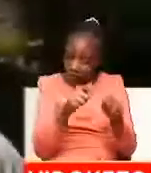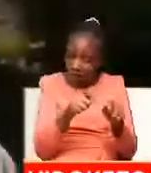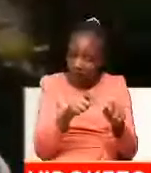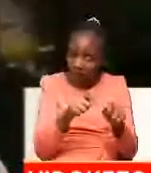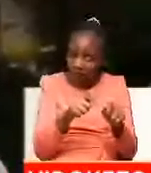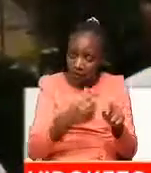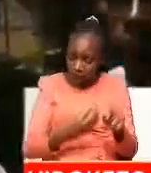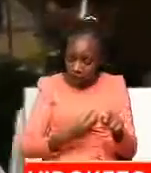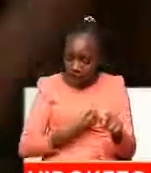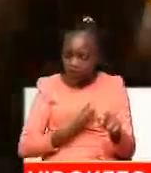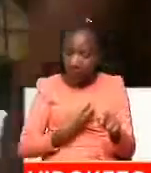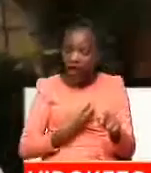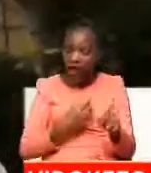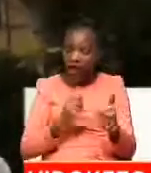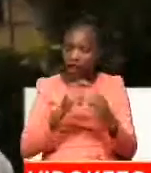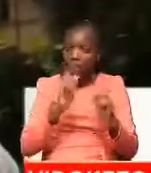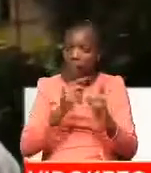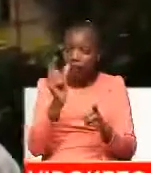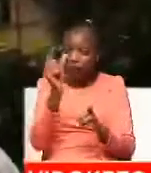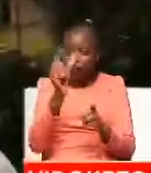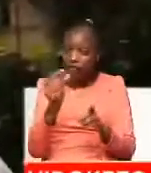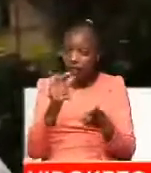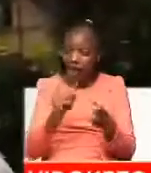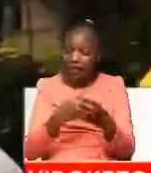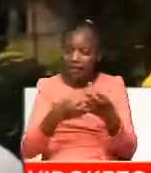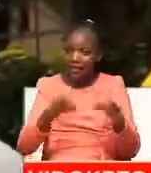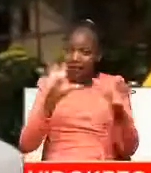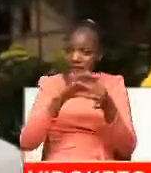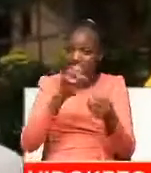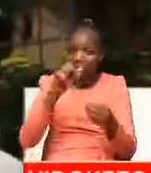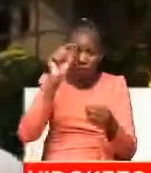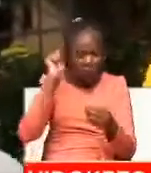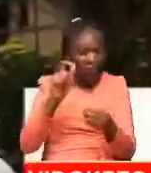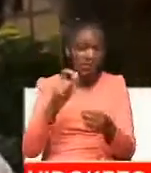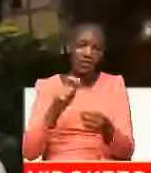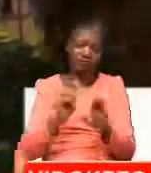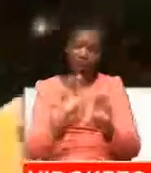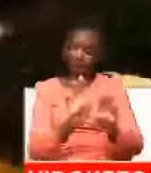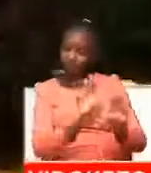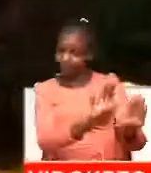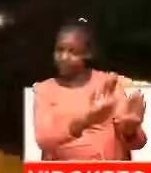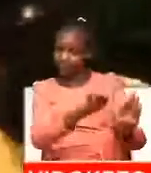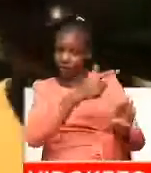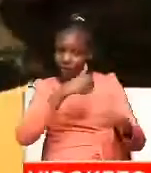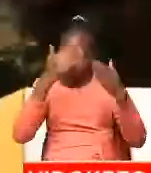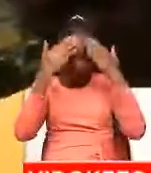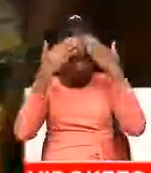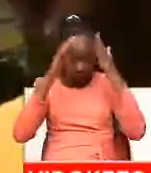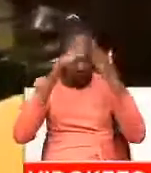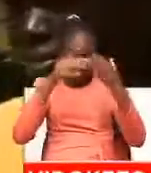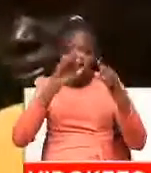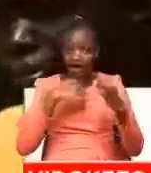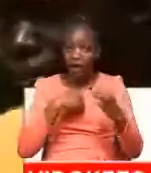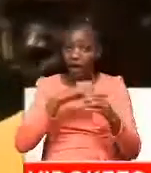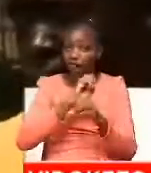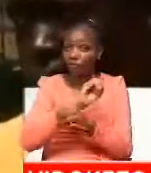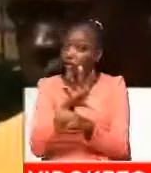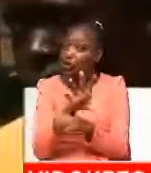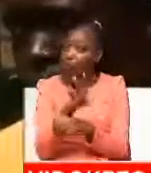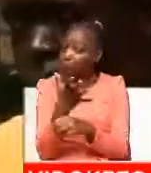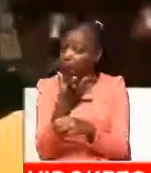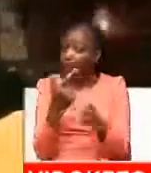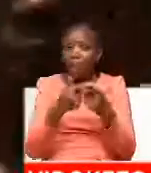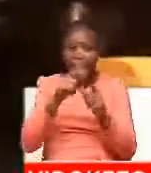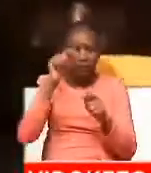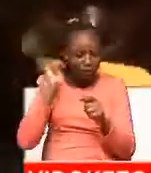eneo lingine tofauti akijiunga na nyinyi, ni lazima mtenge. Hatujui kama ana corona ama anayo. Lakini